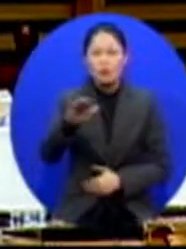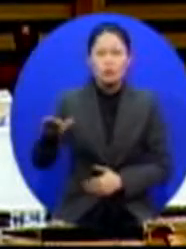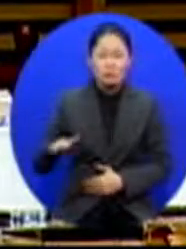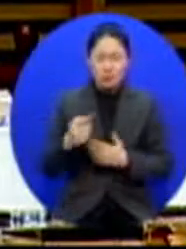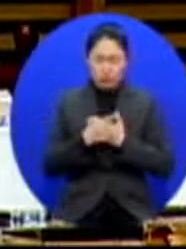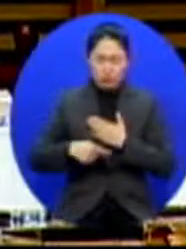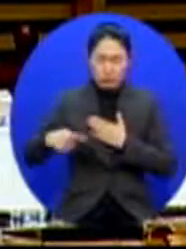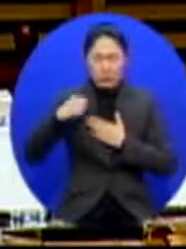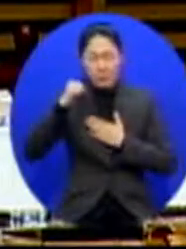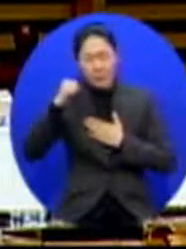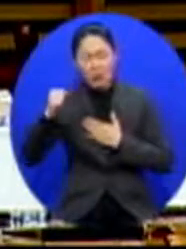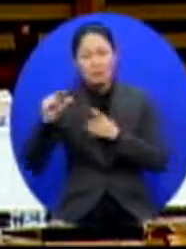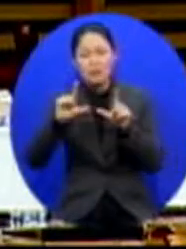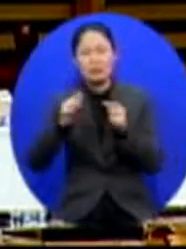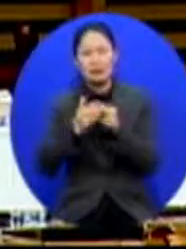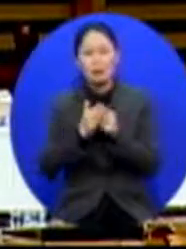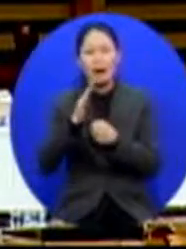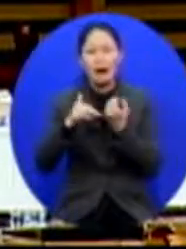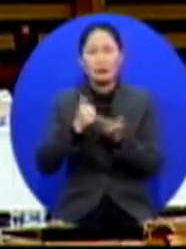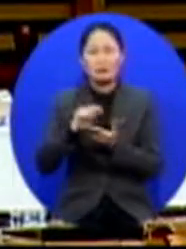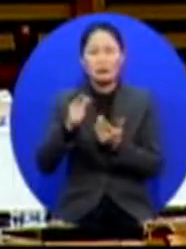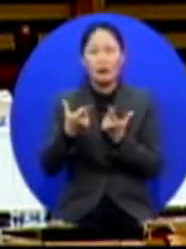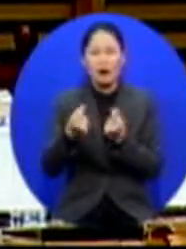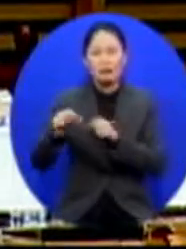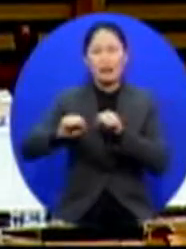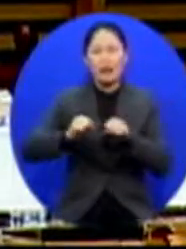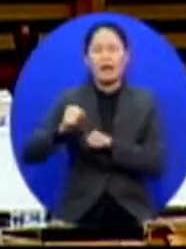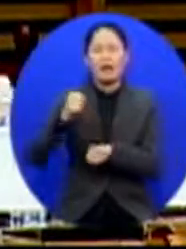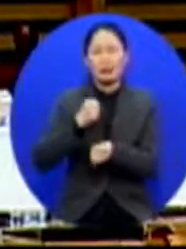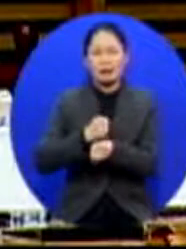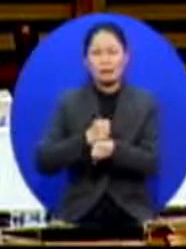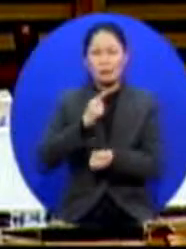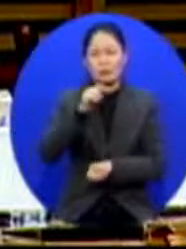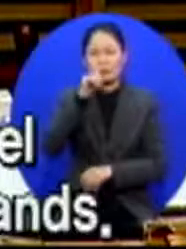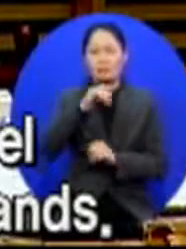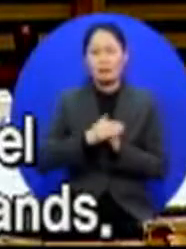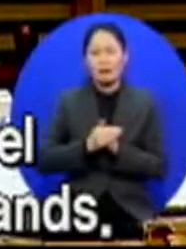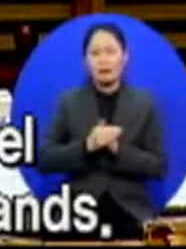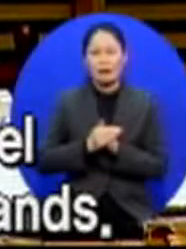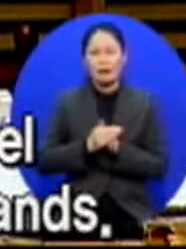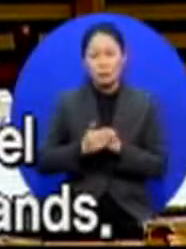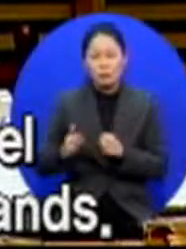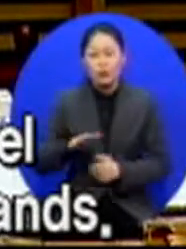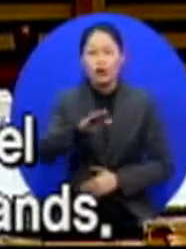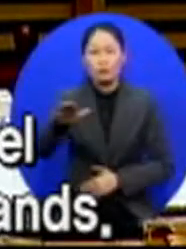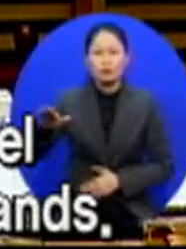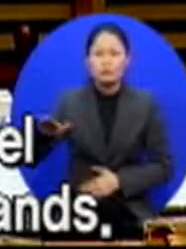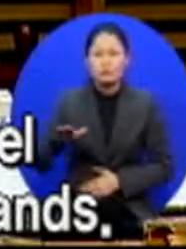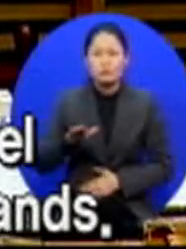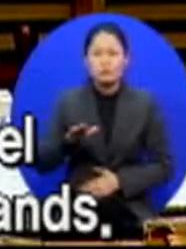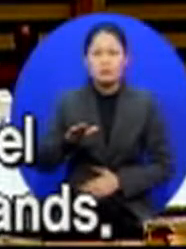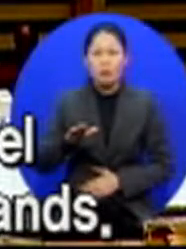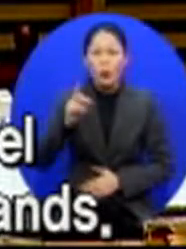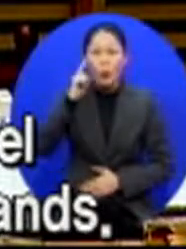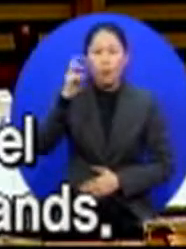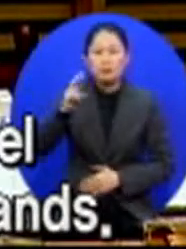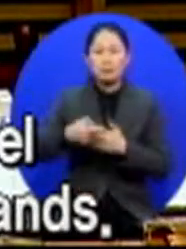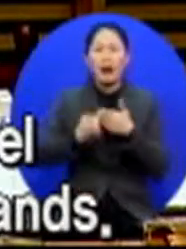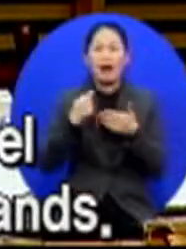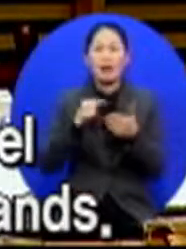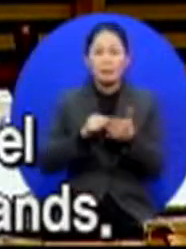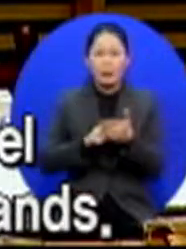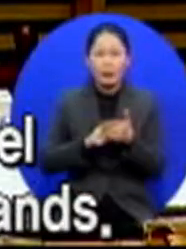사니까 하나님이 그렇게 하신다는 겁니다 그러므로 여러분 혹시 마음에